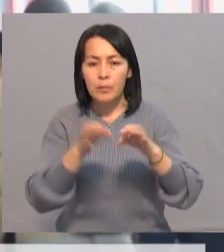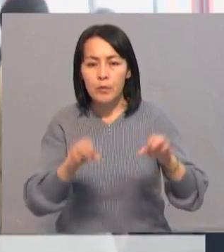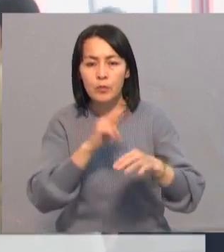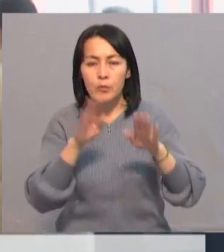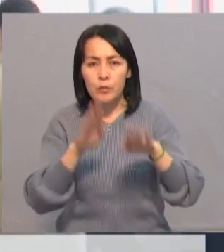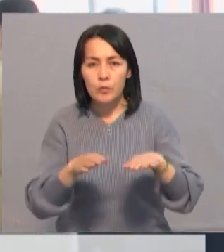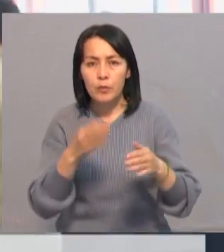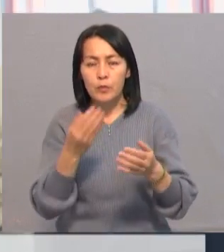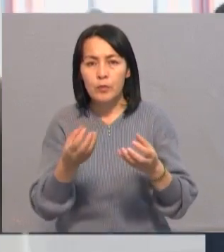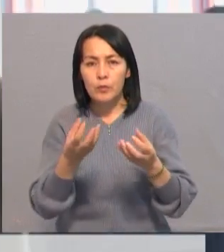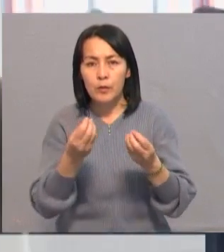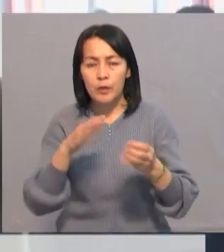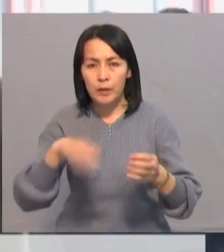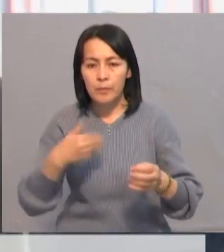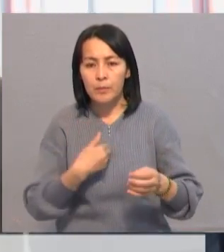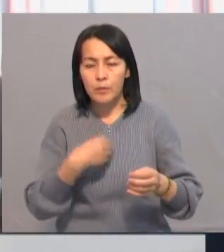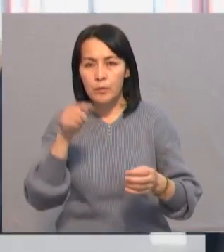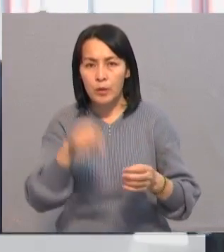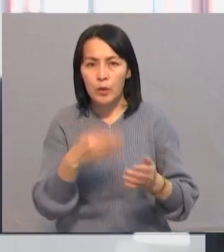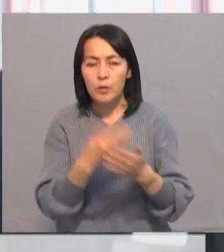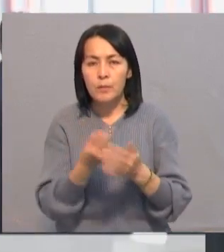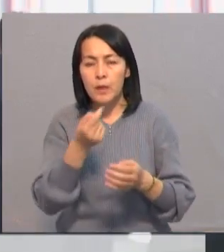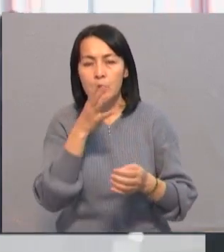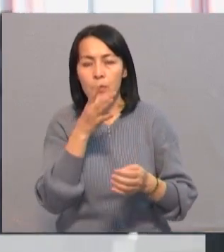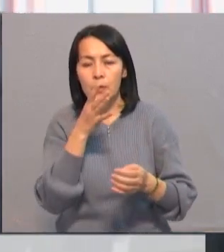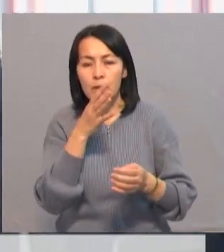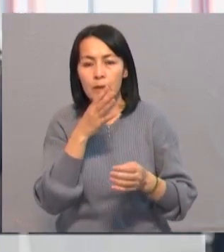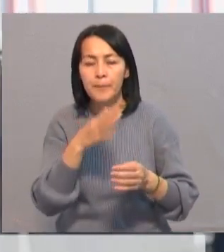біз оларға сол ұсынамыз. Және де оларды қысқа мерзімді